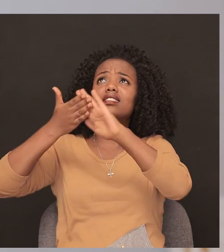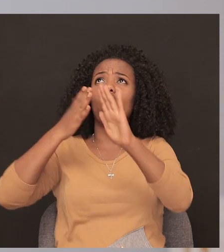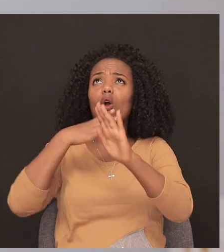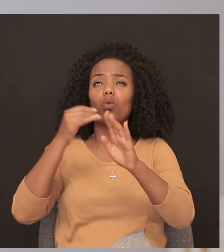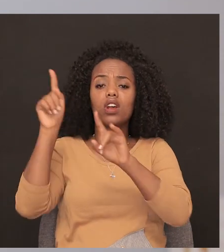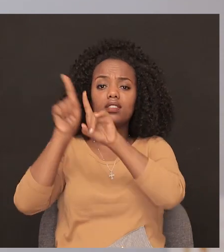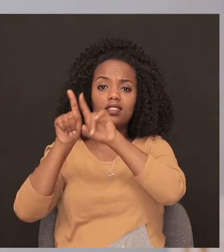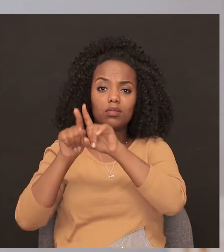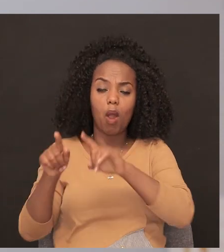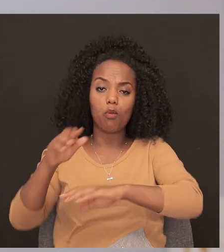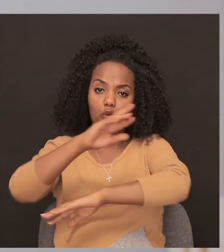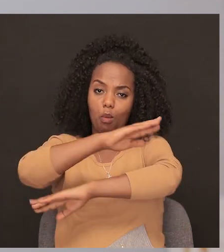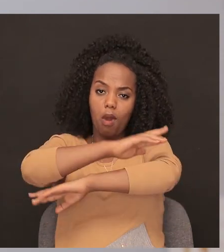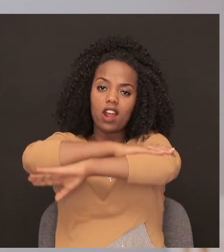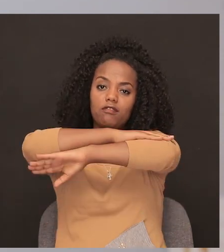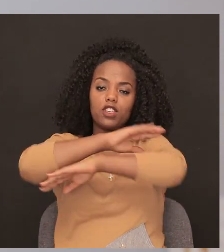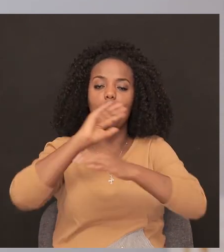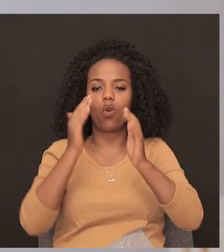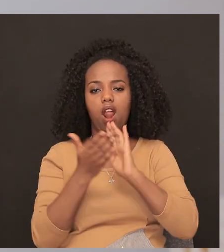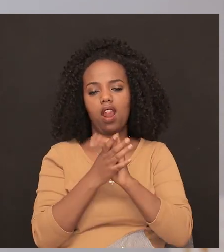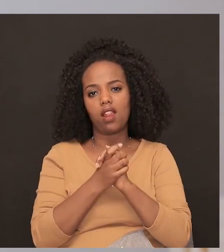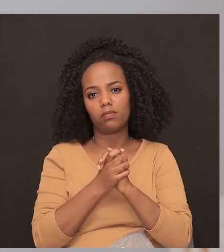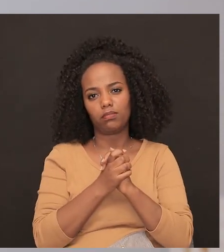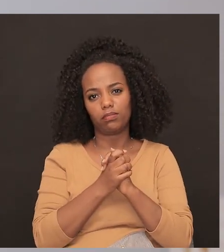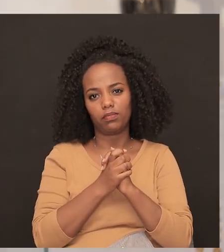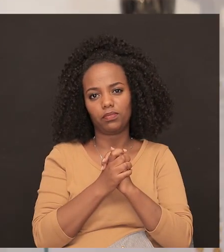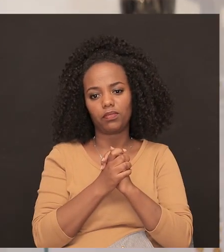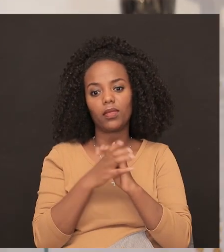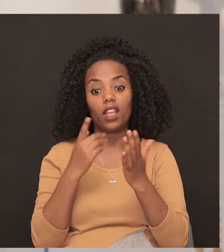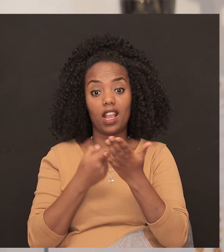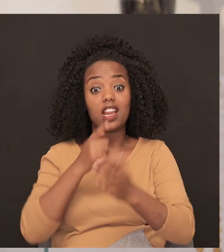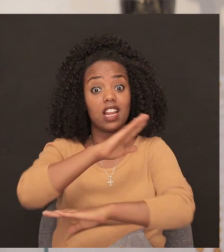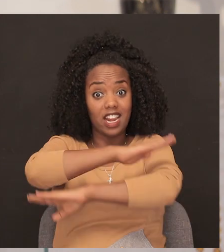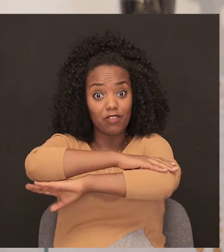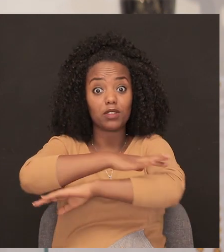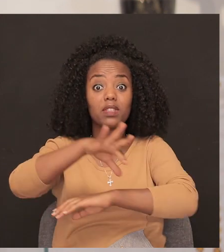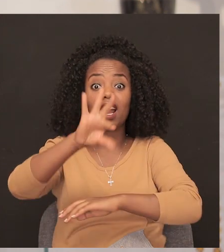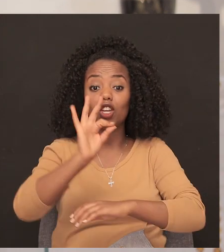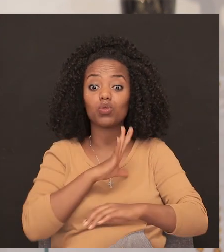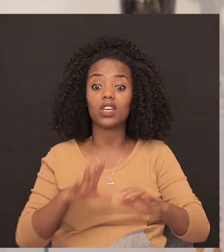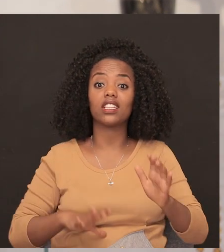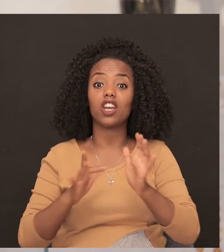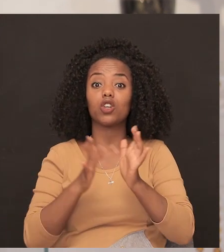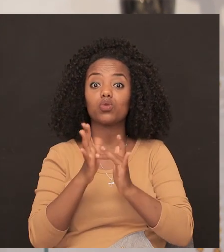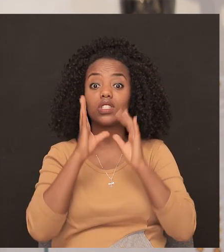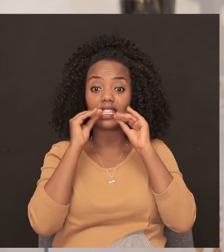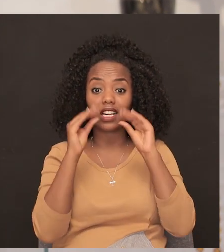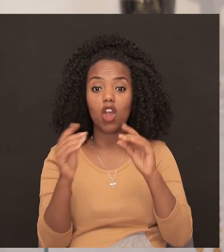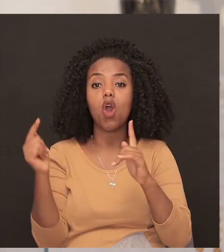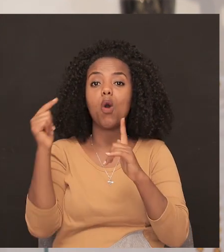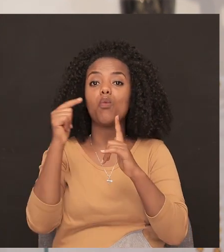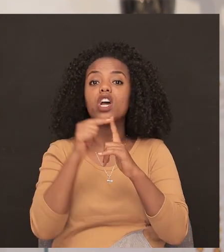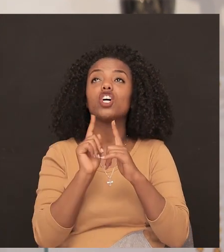ስትታረቁና ስትስማሙ ማረፍ ይሆንላችኋል ይህንን ረፍት የምታገኙት ጌታ ኢየሱስ